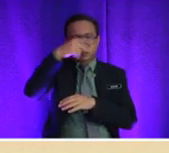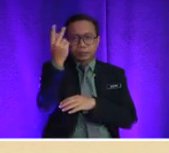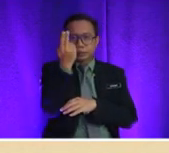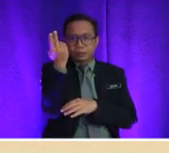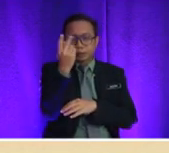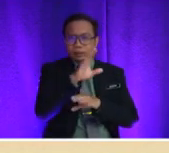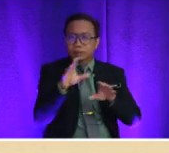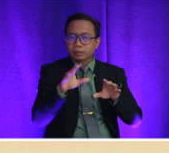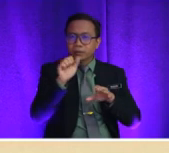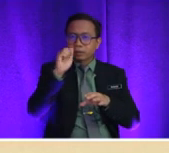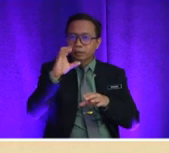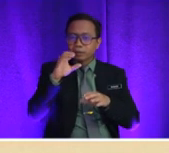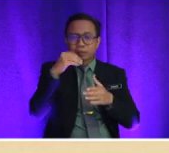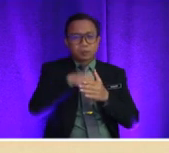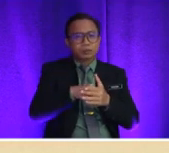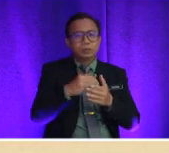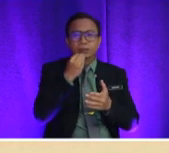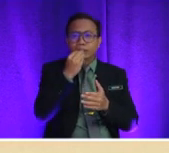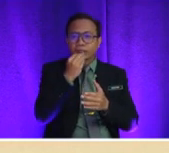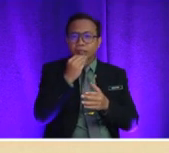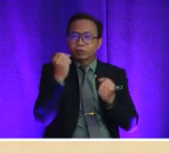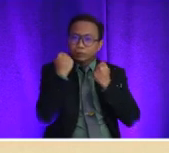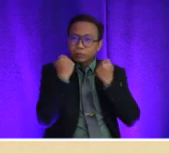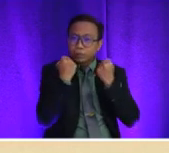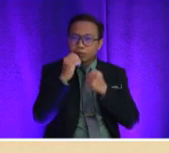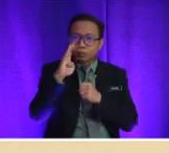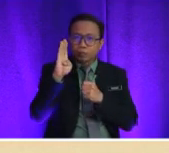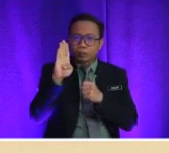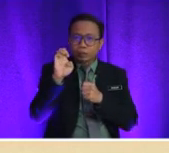tidak masukkan makanan sejuk beku ataupun